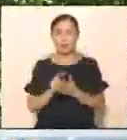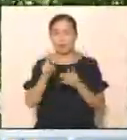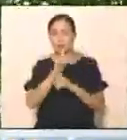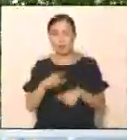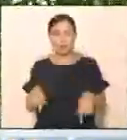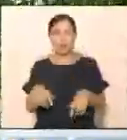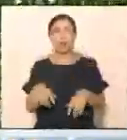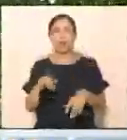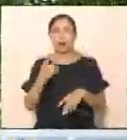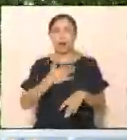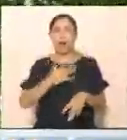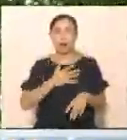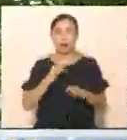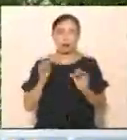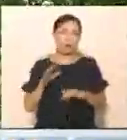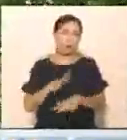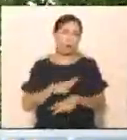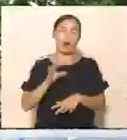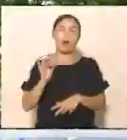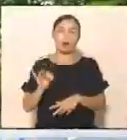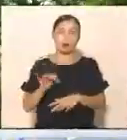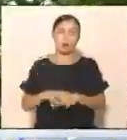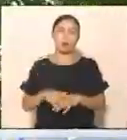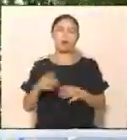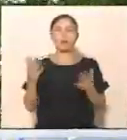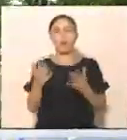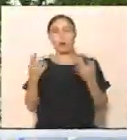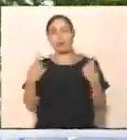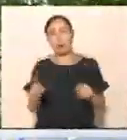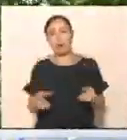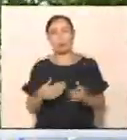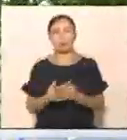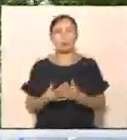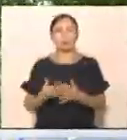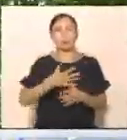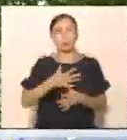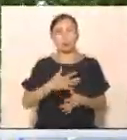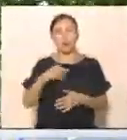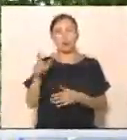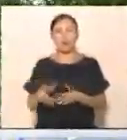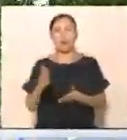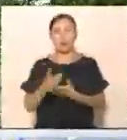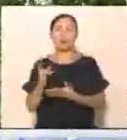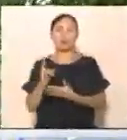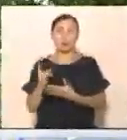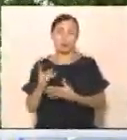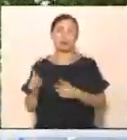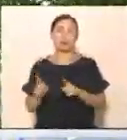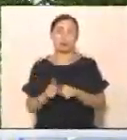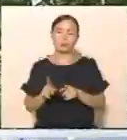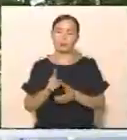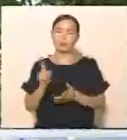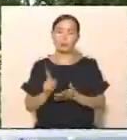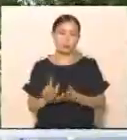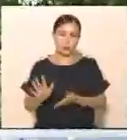Себебі бала тұншығып қалуы мүмкін, сол үшін міндеттелмейді. Және қандай да бір демікпе аурулары бар науқастарға кию